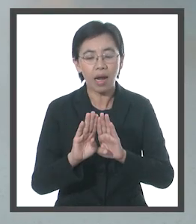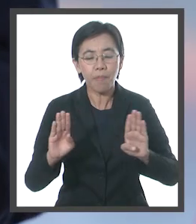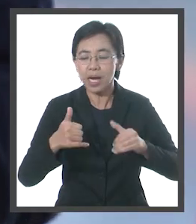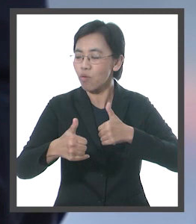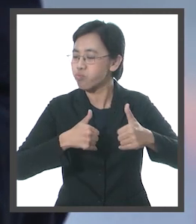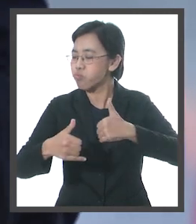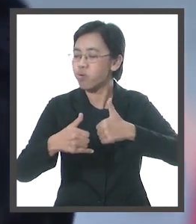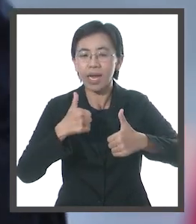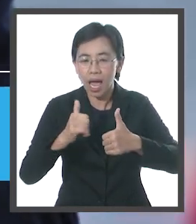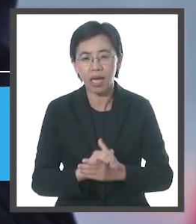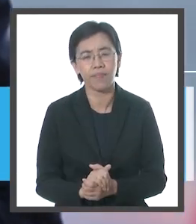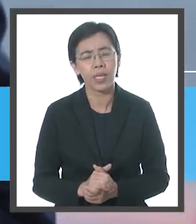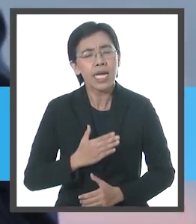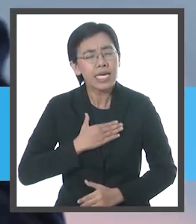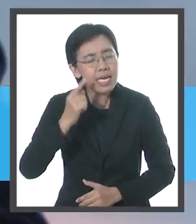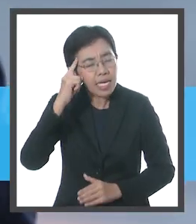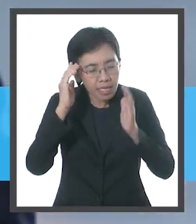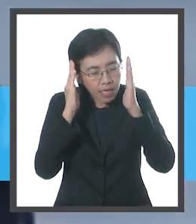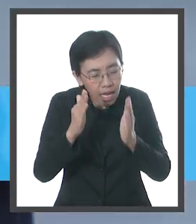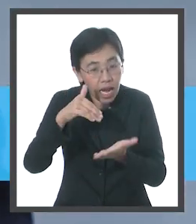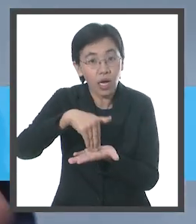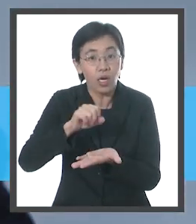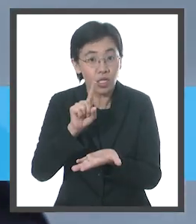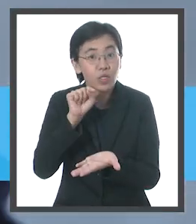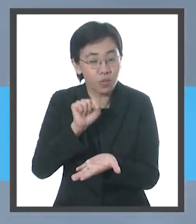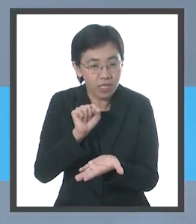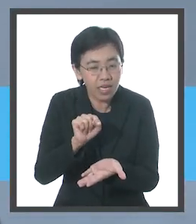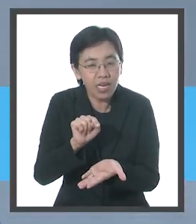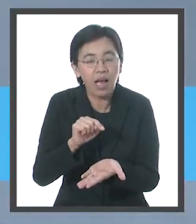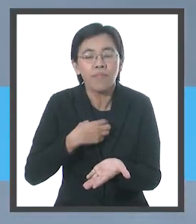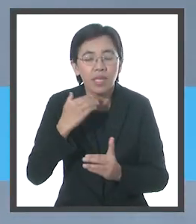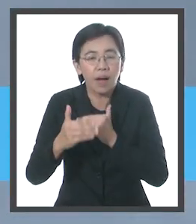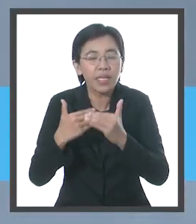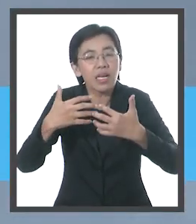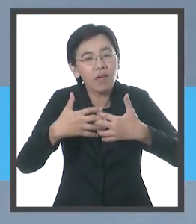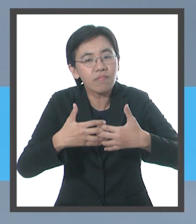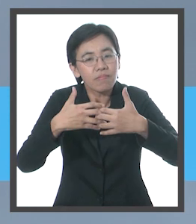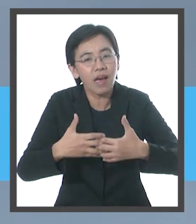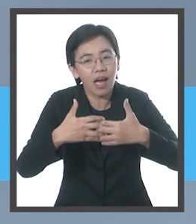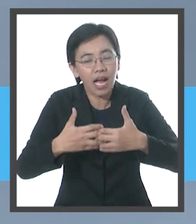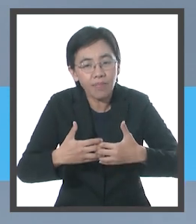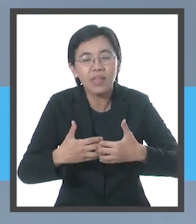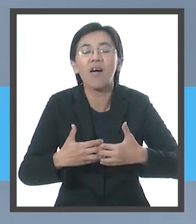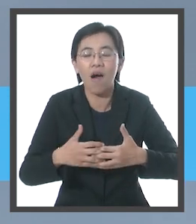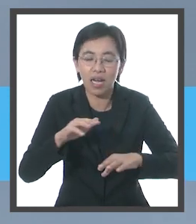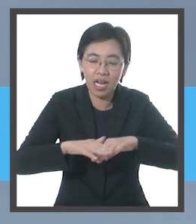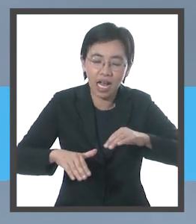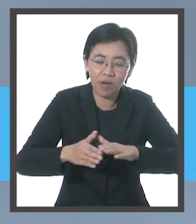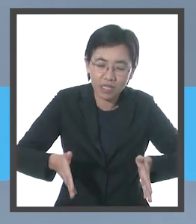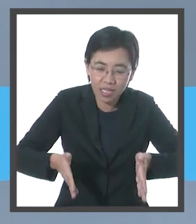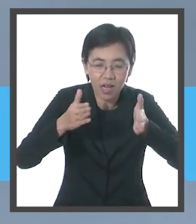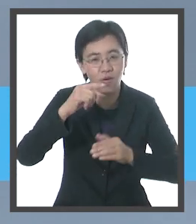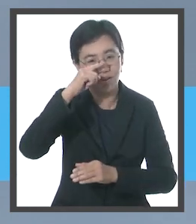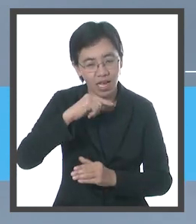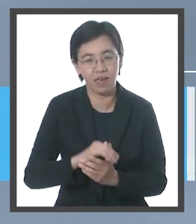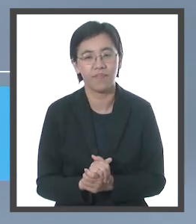เพื่อให้เราตั้งใจครับว่าศูนย์ริสเนี่ยจะช่วยยกระดับอุตสาหกรรมการก่อสร้างให้กับประเทศไทยให้